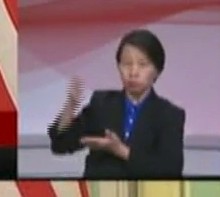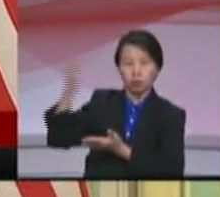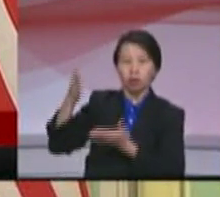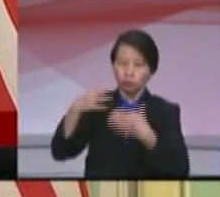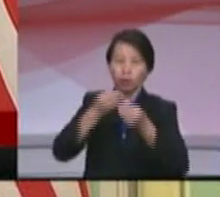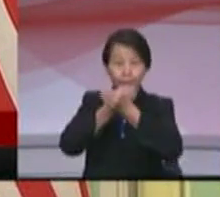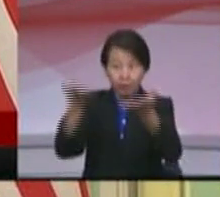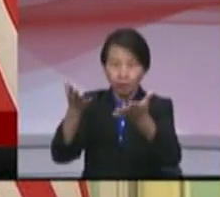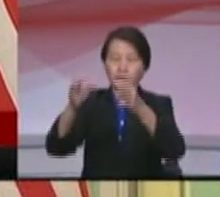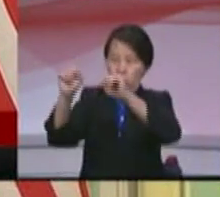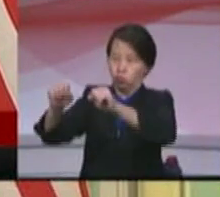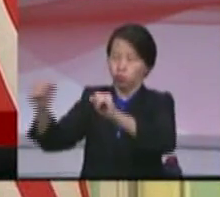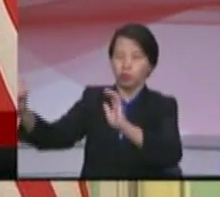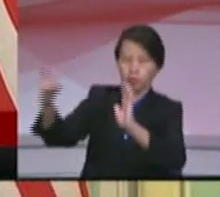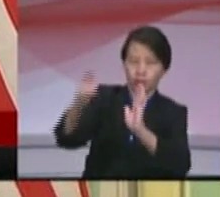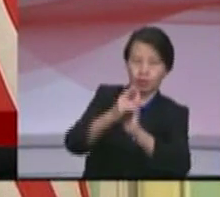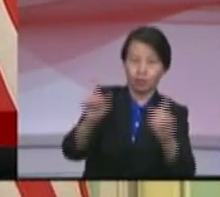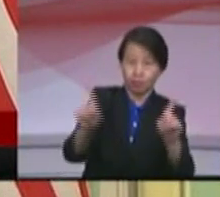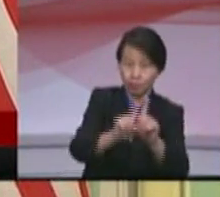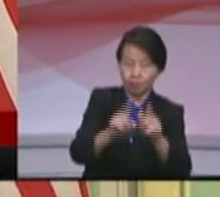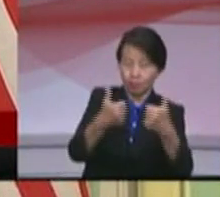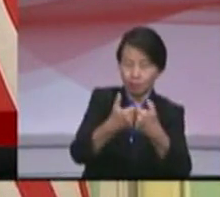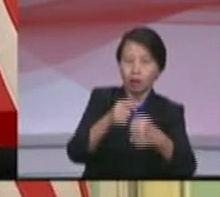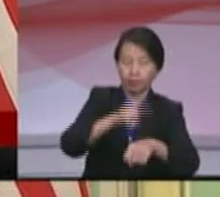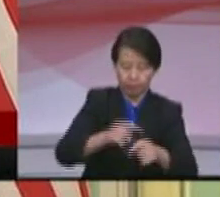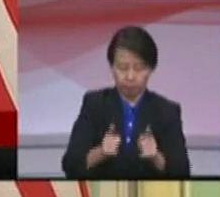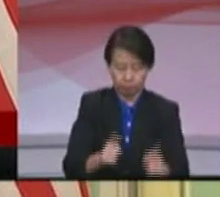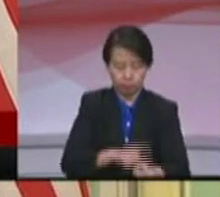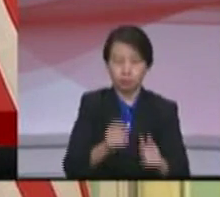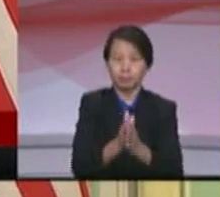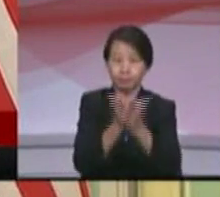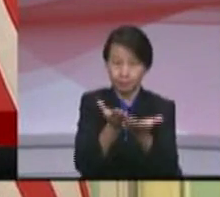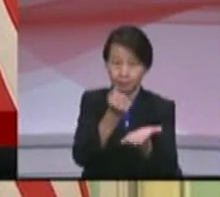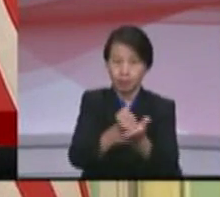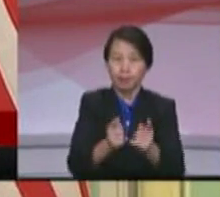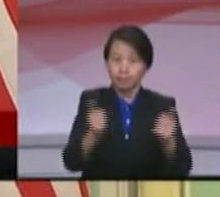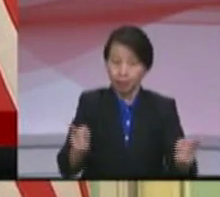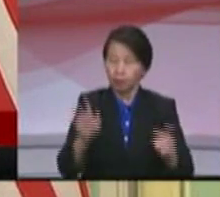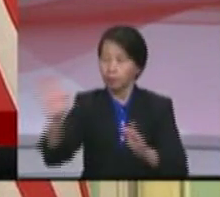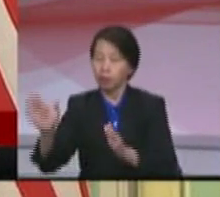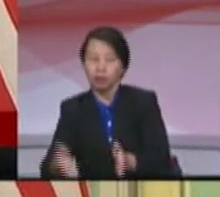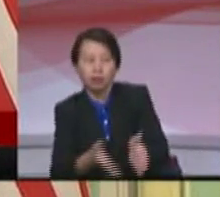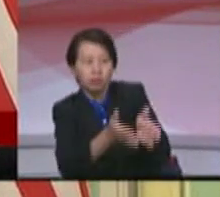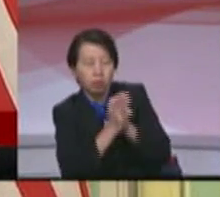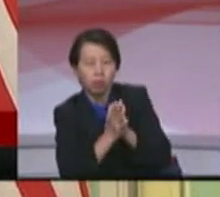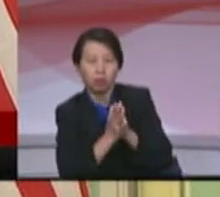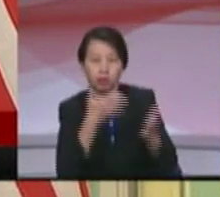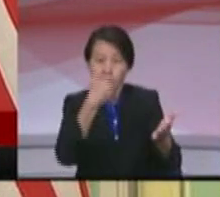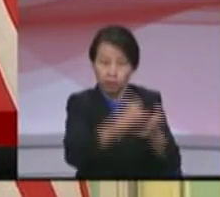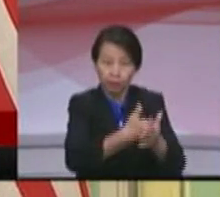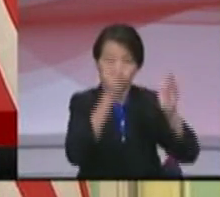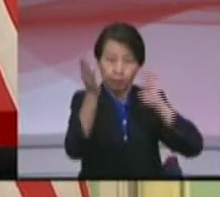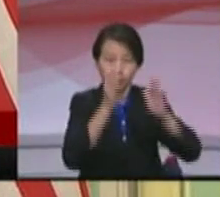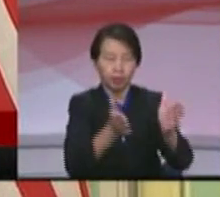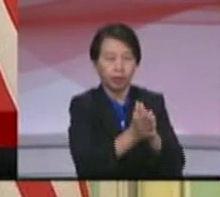kita benarkan dengan syarat mereka mempunyai pas jangka panjang dan mereka boleh memohon apabila tiba di negara